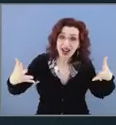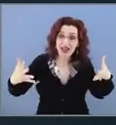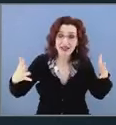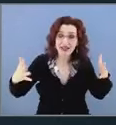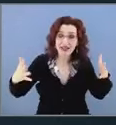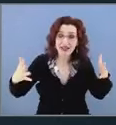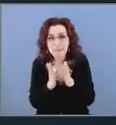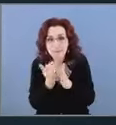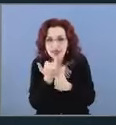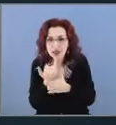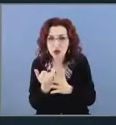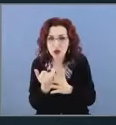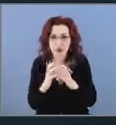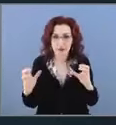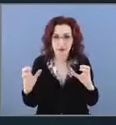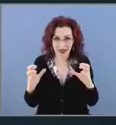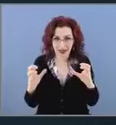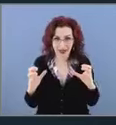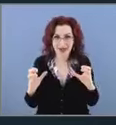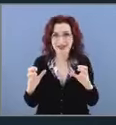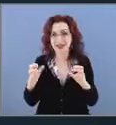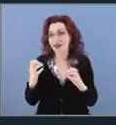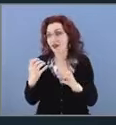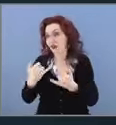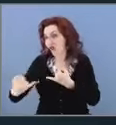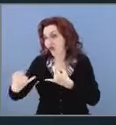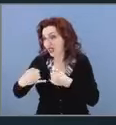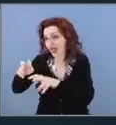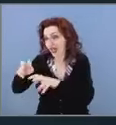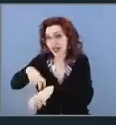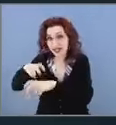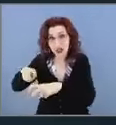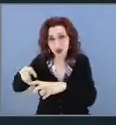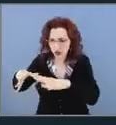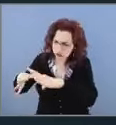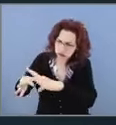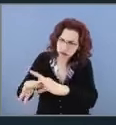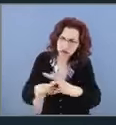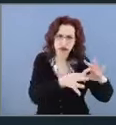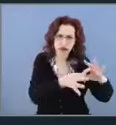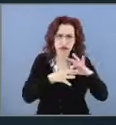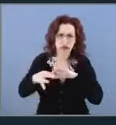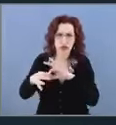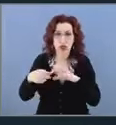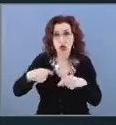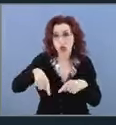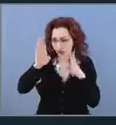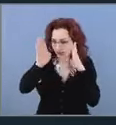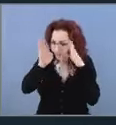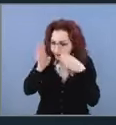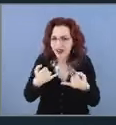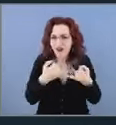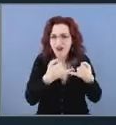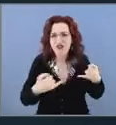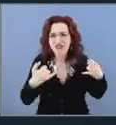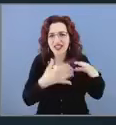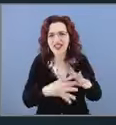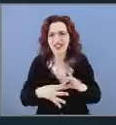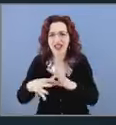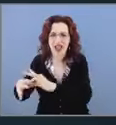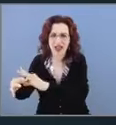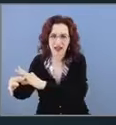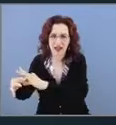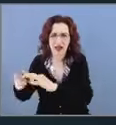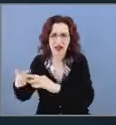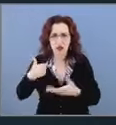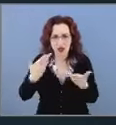agricola. Dobbiamo lavorare sulle filiere, ne stiamo affrontando una in particolare in questo momento, che è quella del latte e